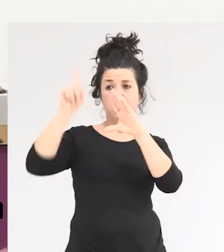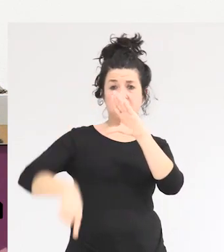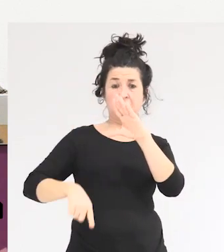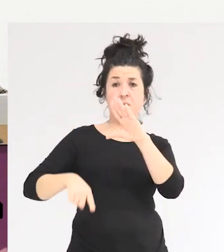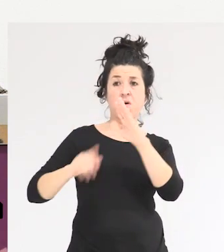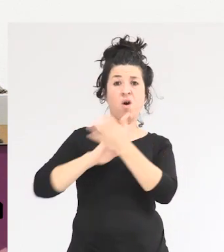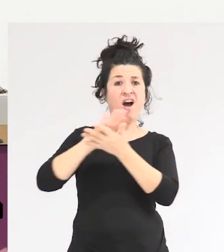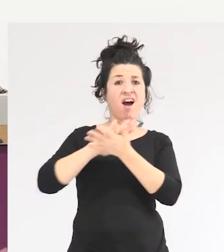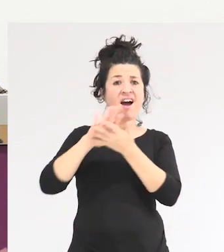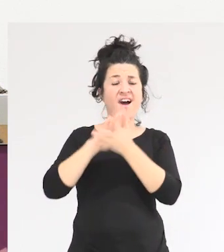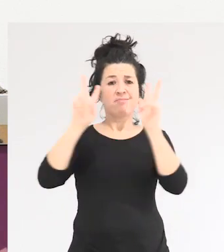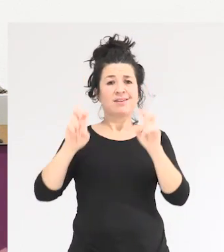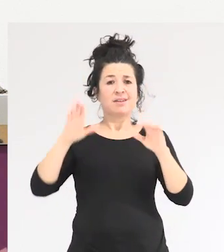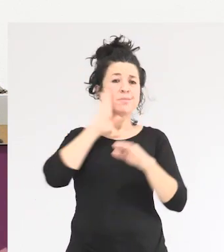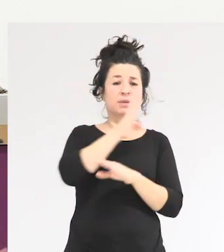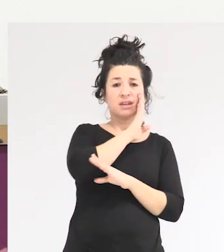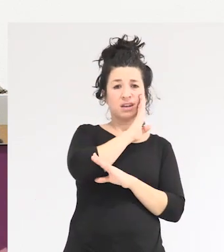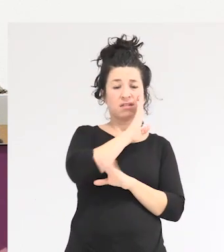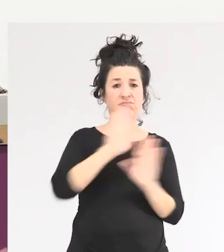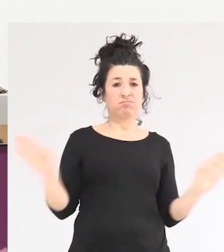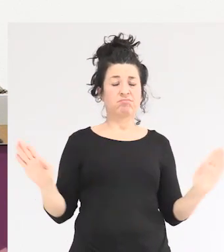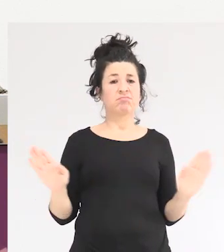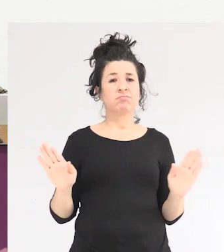hau, eta